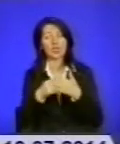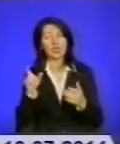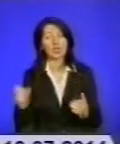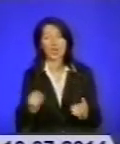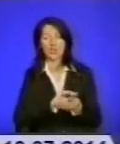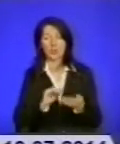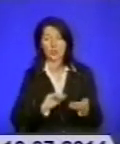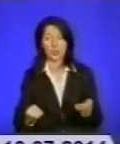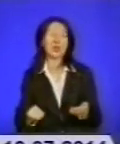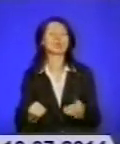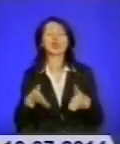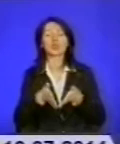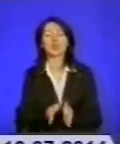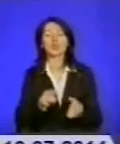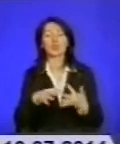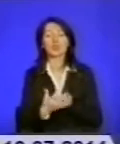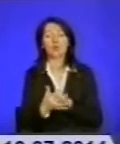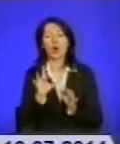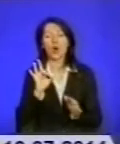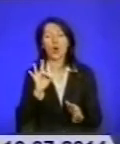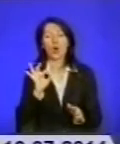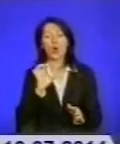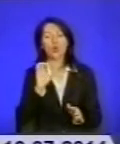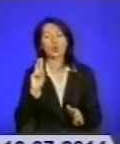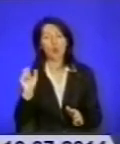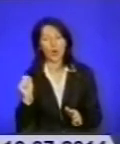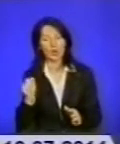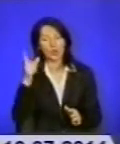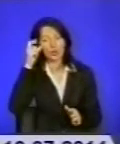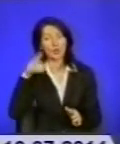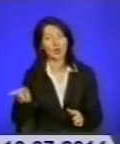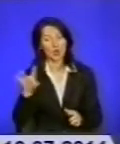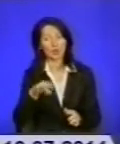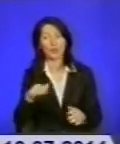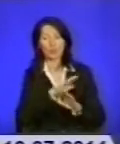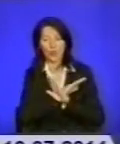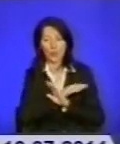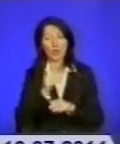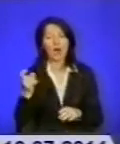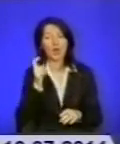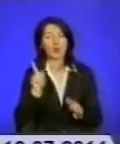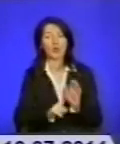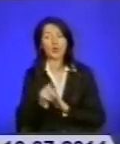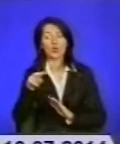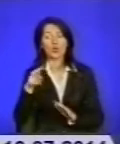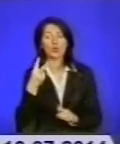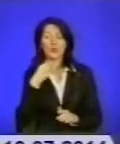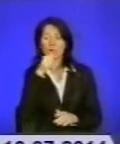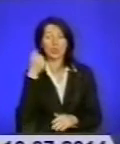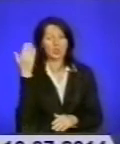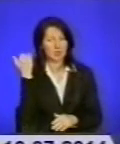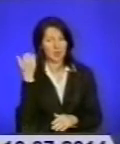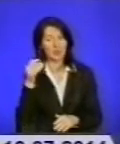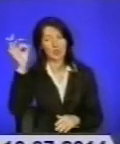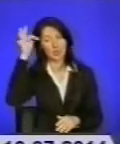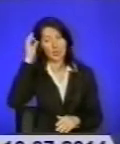селі Росохач Чортківського району. Серце Степана Сапеляка перестало битися у Харкові на початку лютого 2 роки тому. Згадати